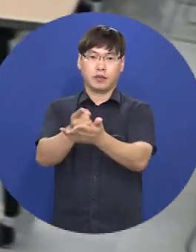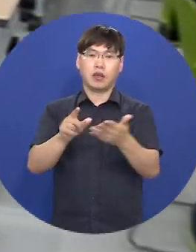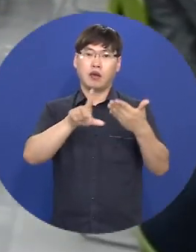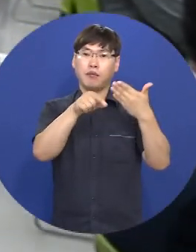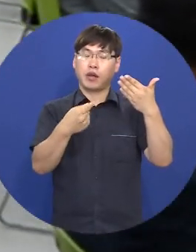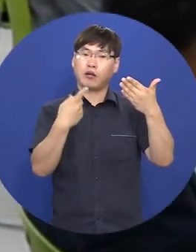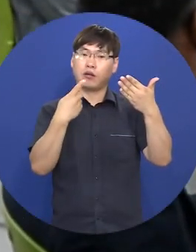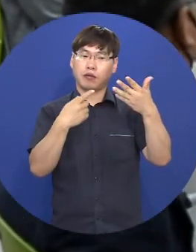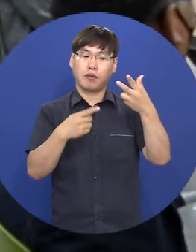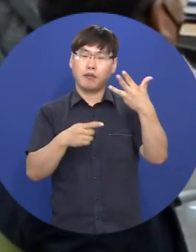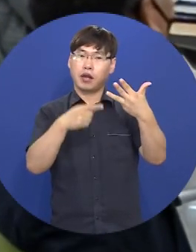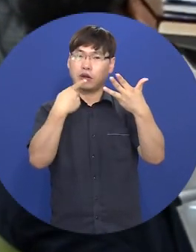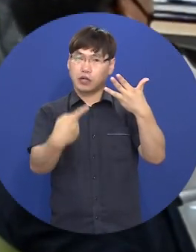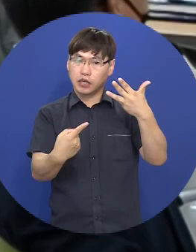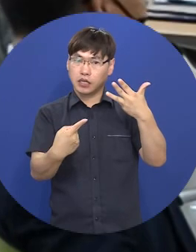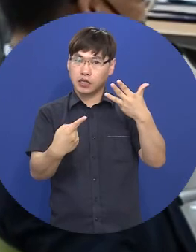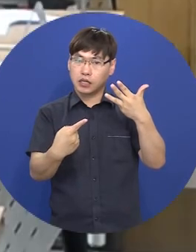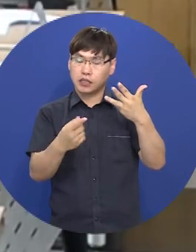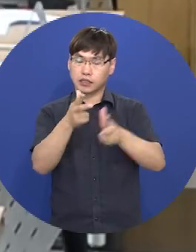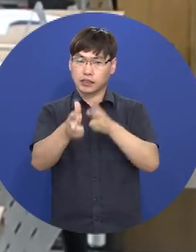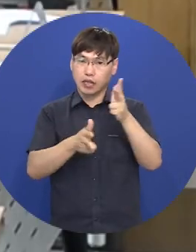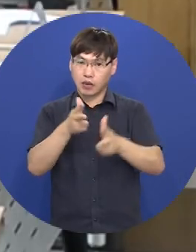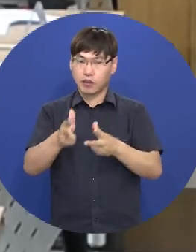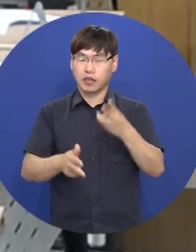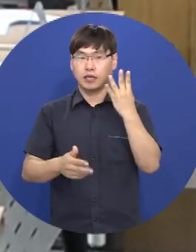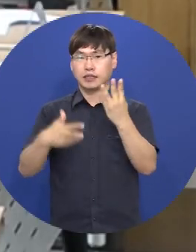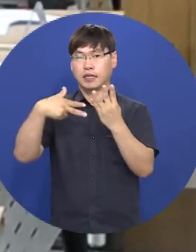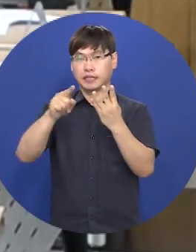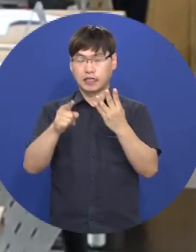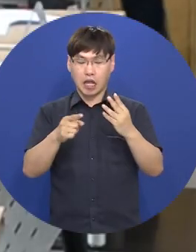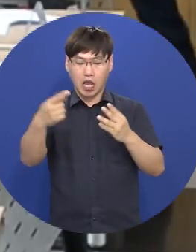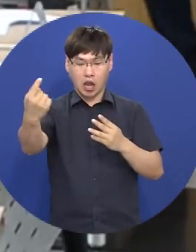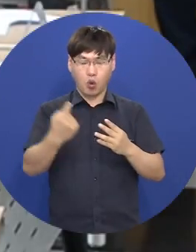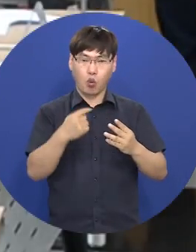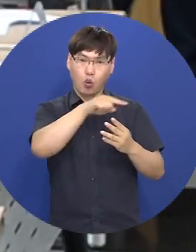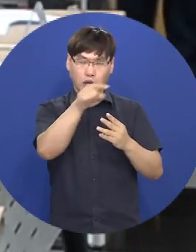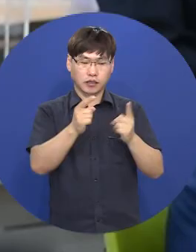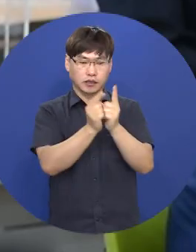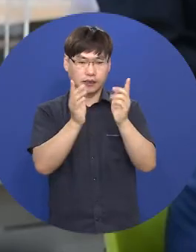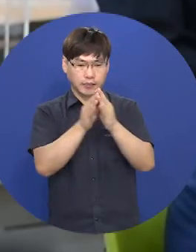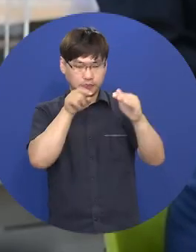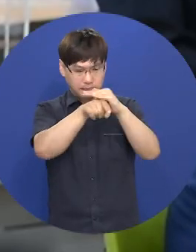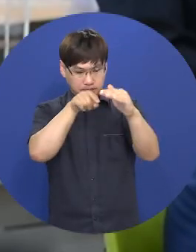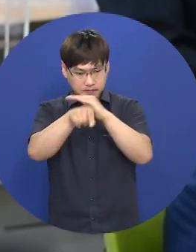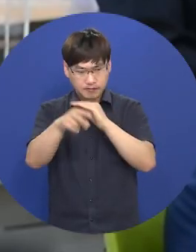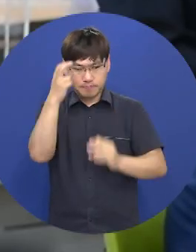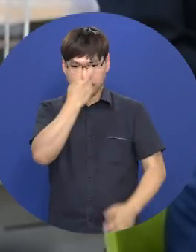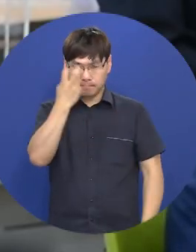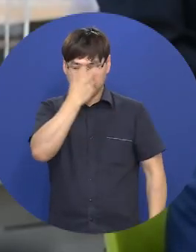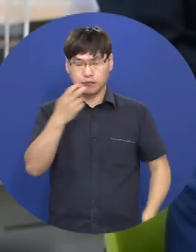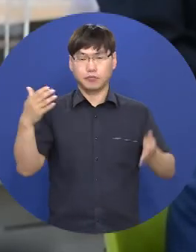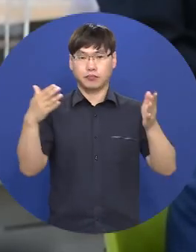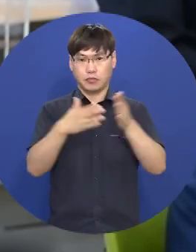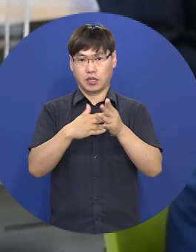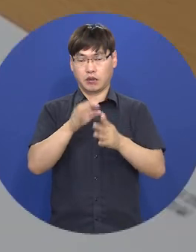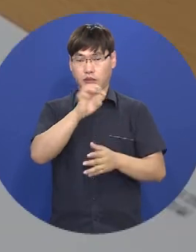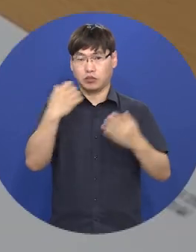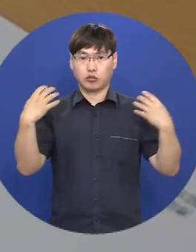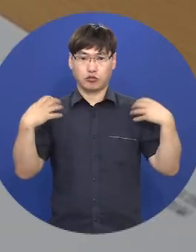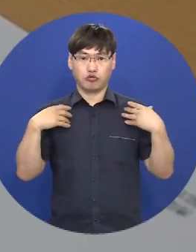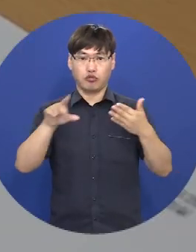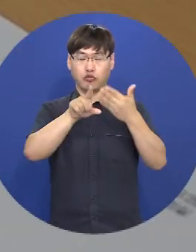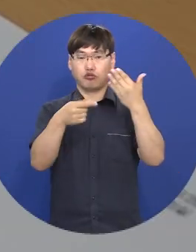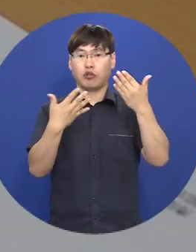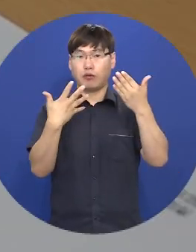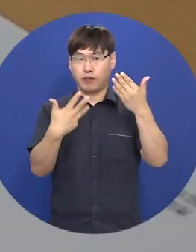8월 1차 서명 검토를 거쳐 9월 16일 제4차 현장 심사를 받았습니다. 이에 앞서 군에서는